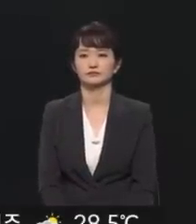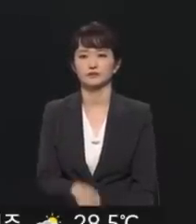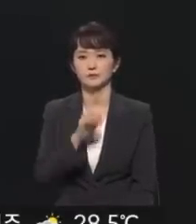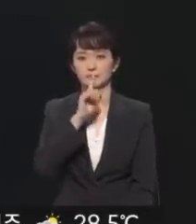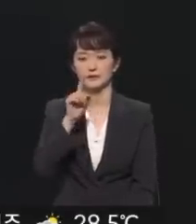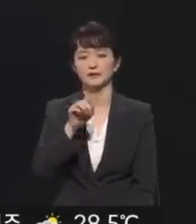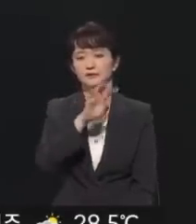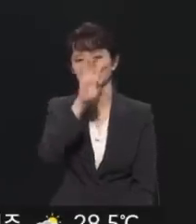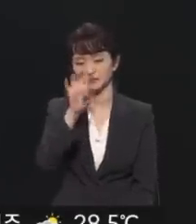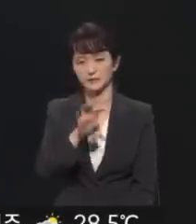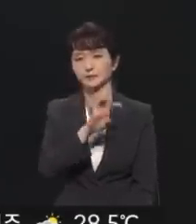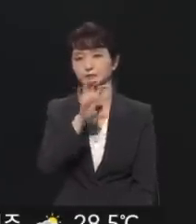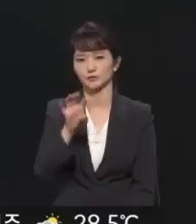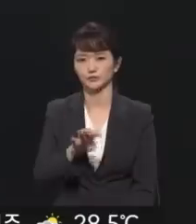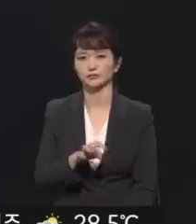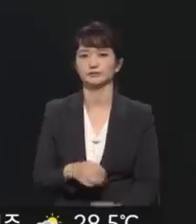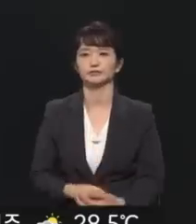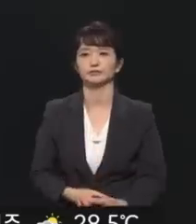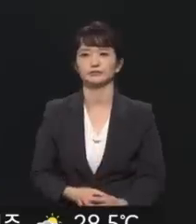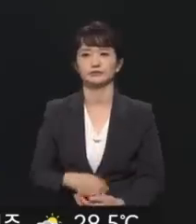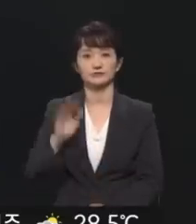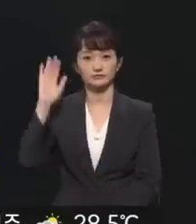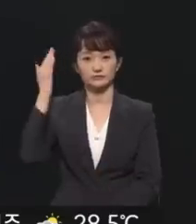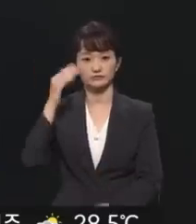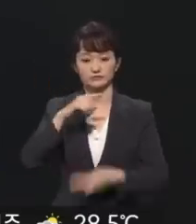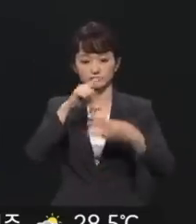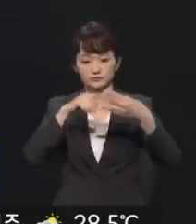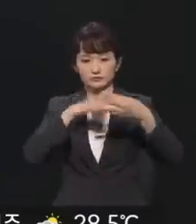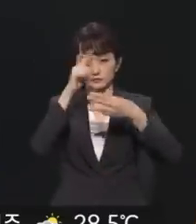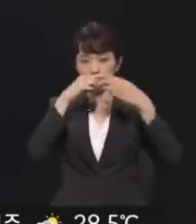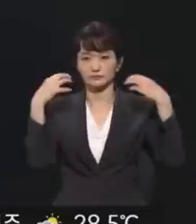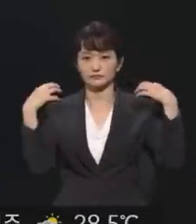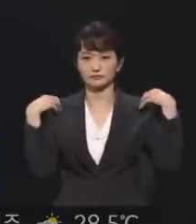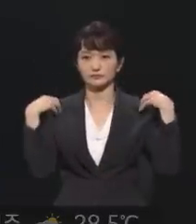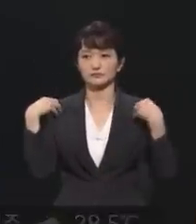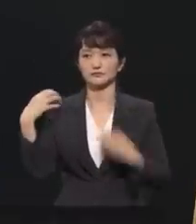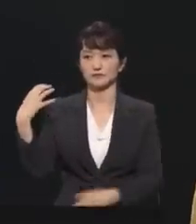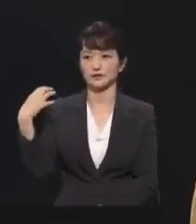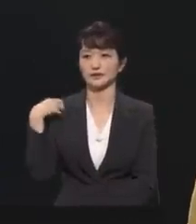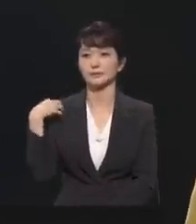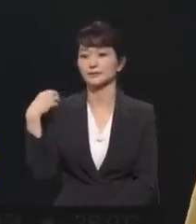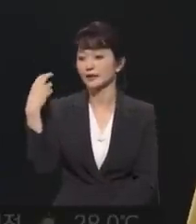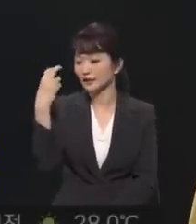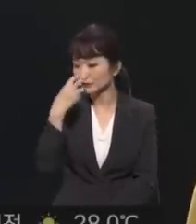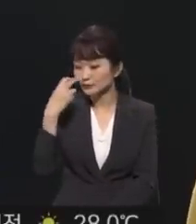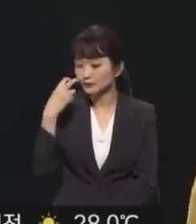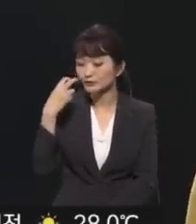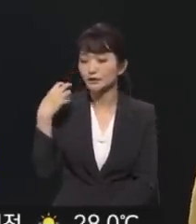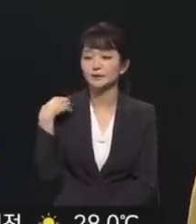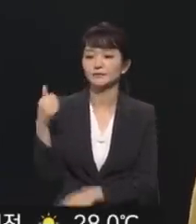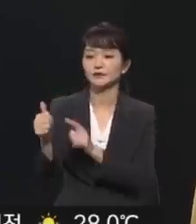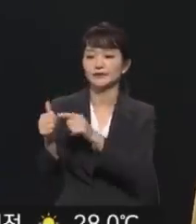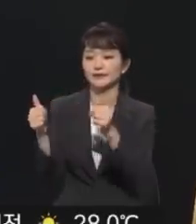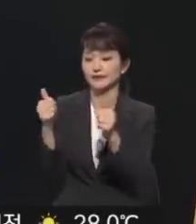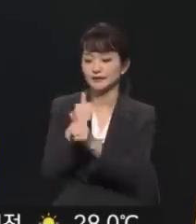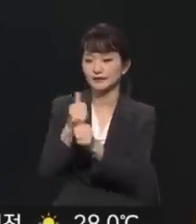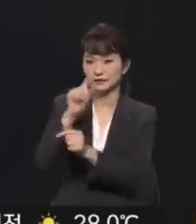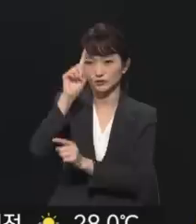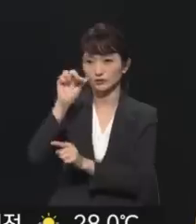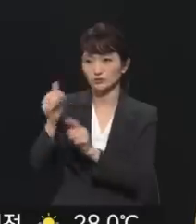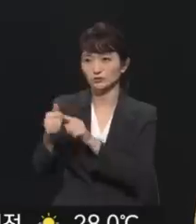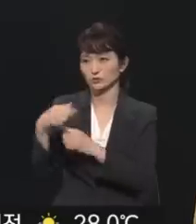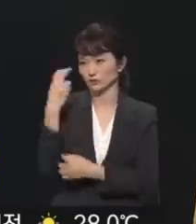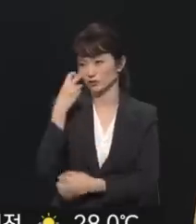이야기라 세찬 결국 최근엔 운석을 정부가 담당 수사관 을 교체 하지 않았습니까 이준석 대표단 수사에 속도를 높인 것 외에는